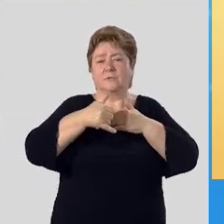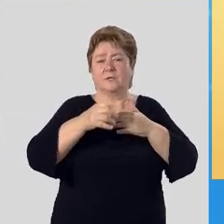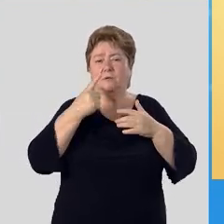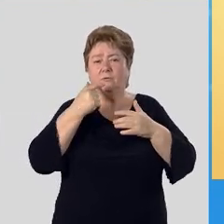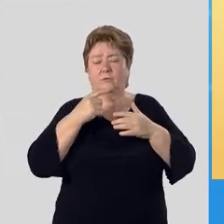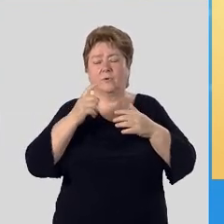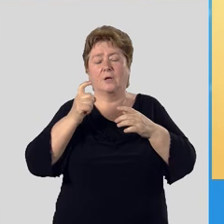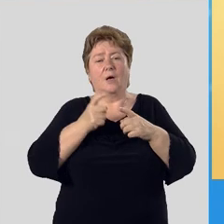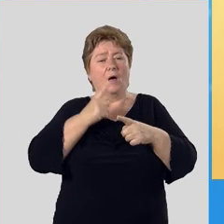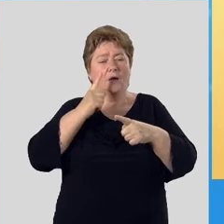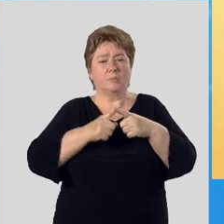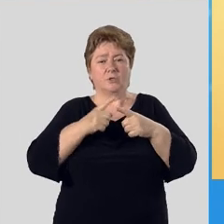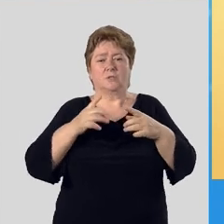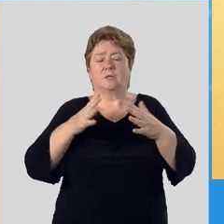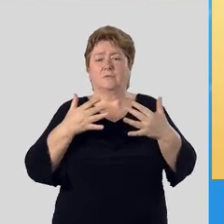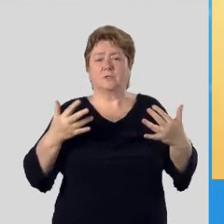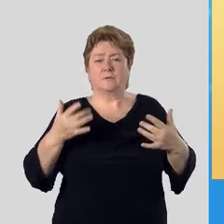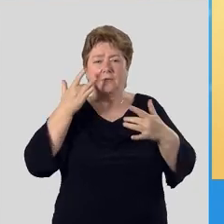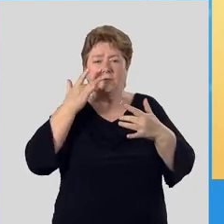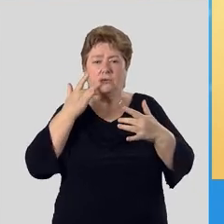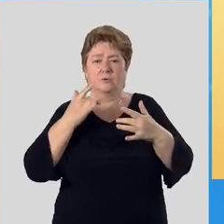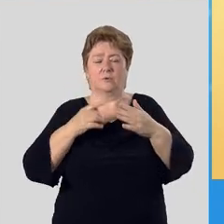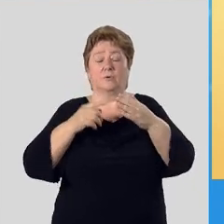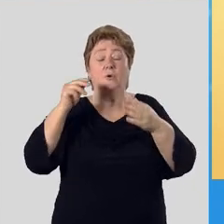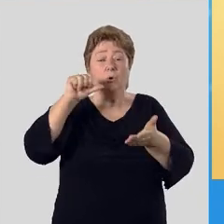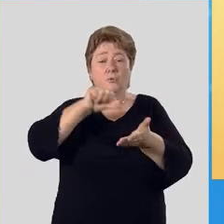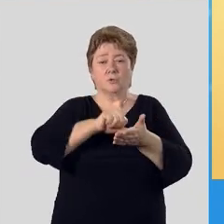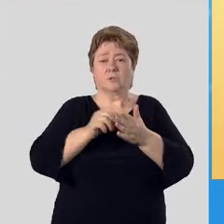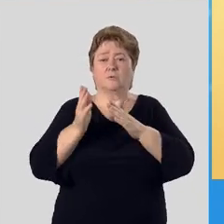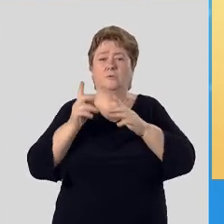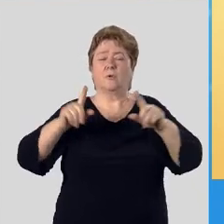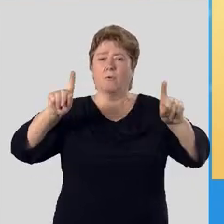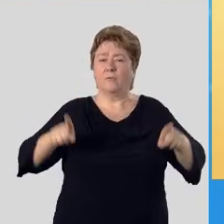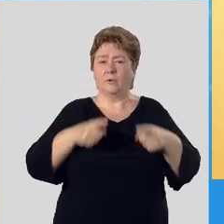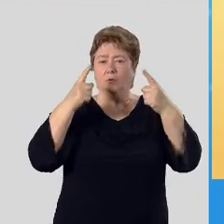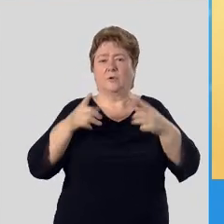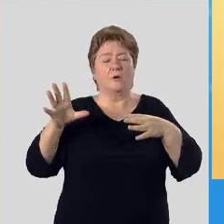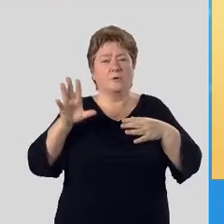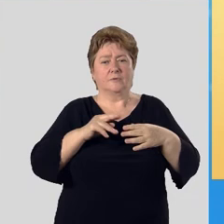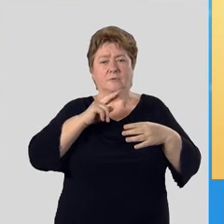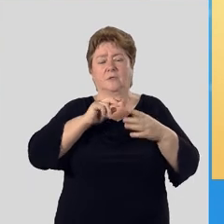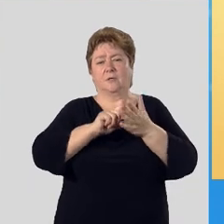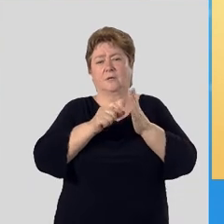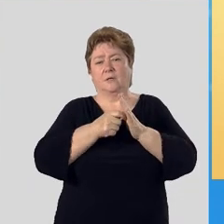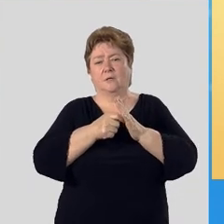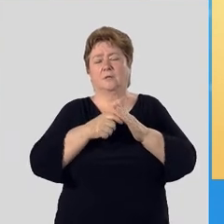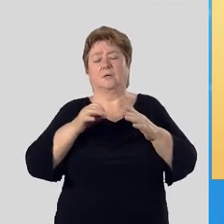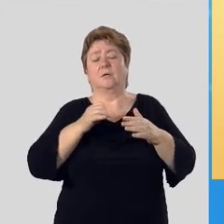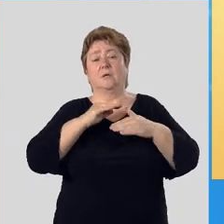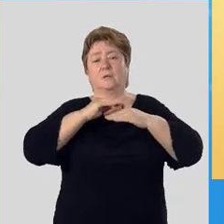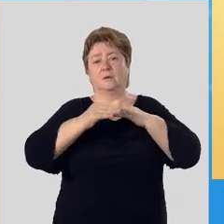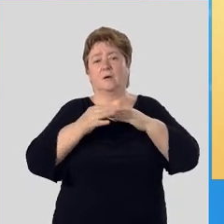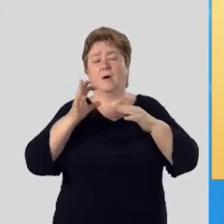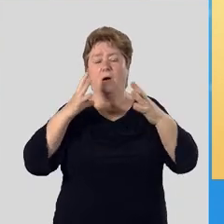кровь химические вещества, которые участвуют в регуляции функций всех клеток и